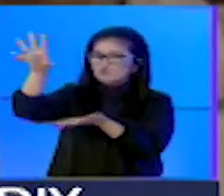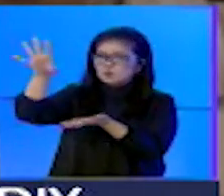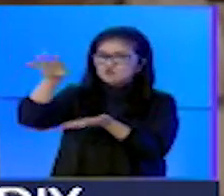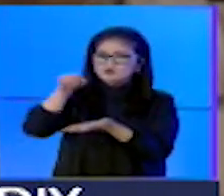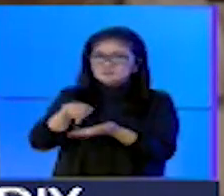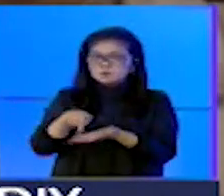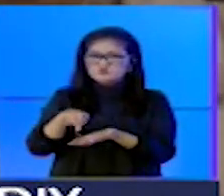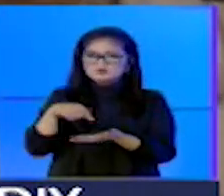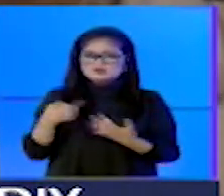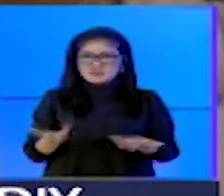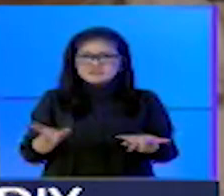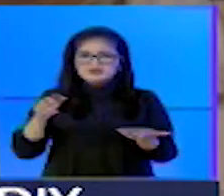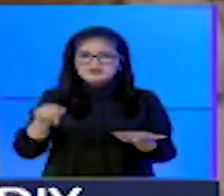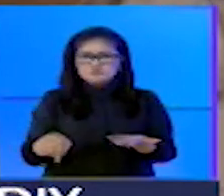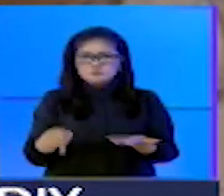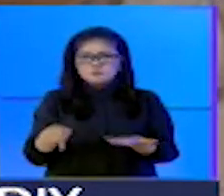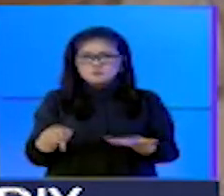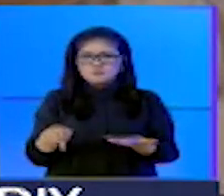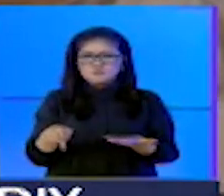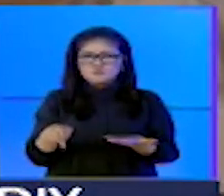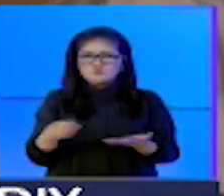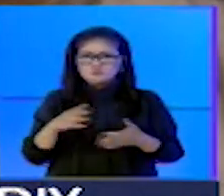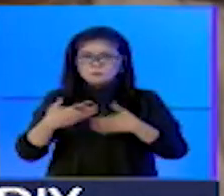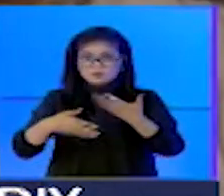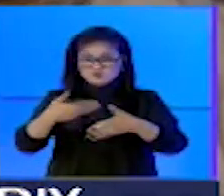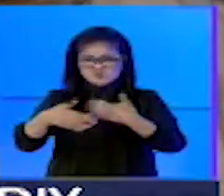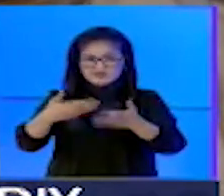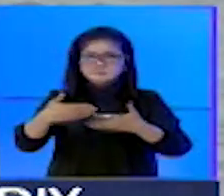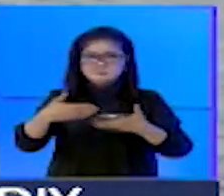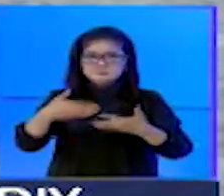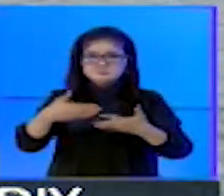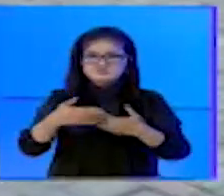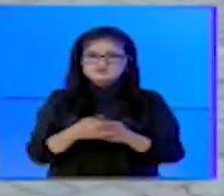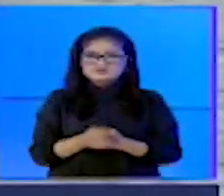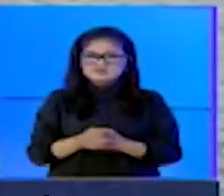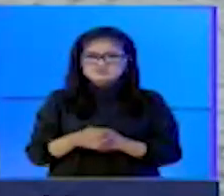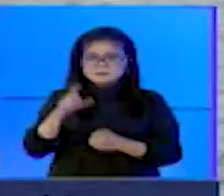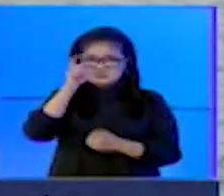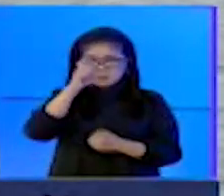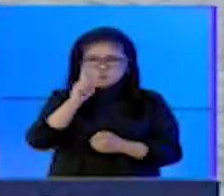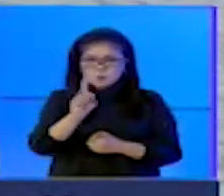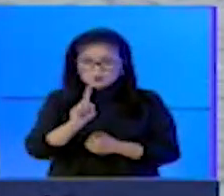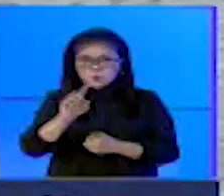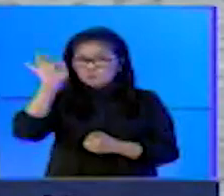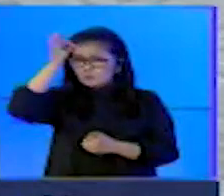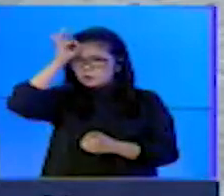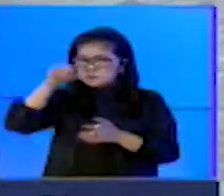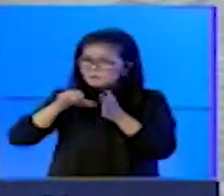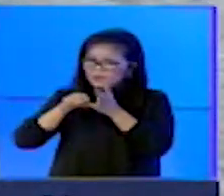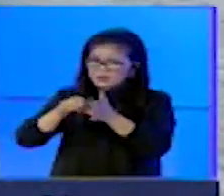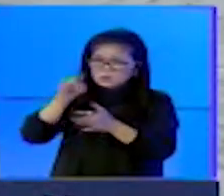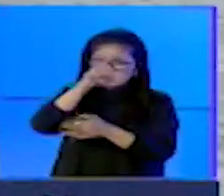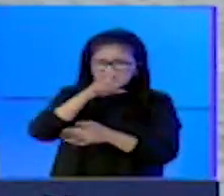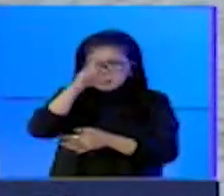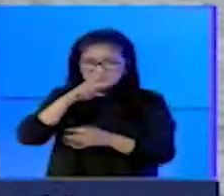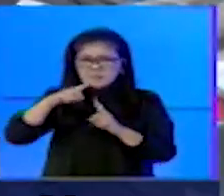disampaikan tadi, yang di Karangbendo sama yang di Tepus, anggota sudah melacak di sana. Polisi turun tangan memeriksa TKP dan kini tengah mencari